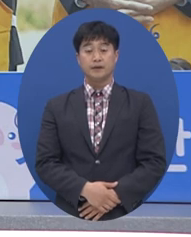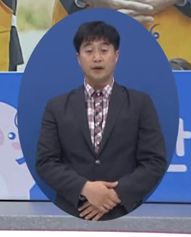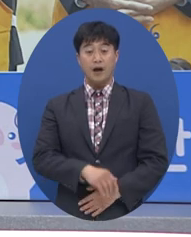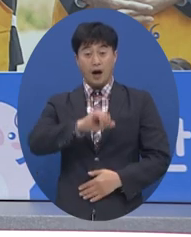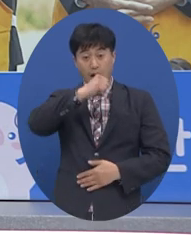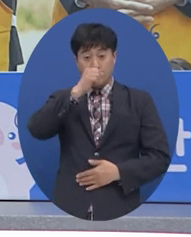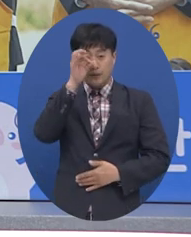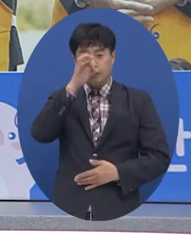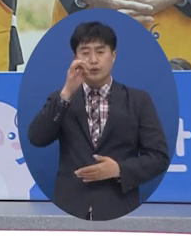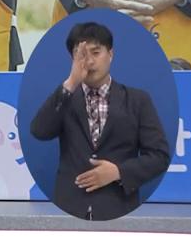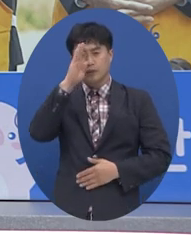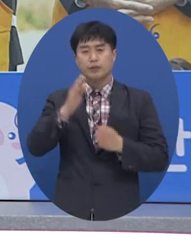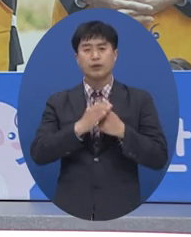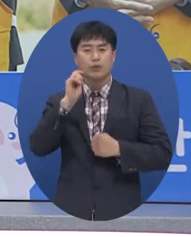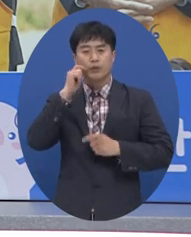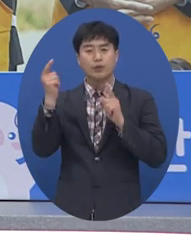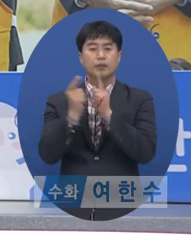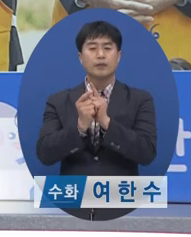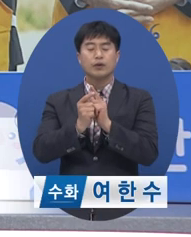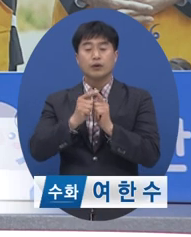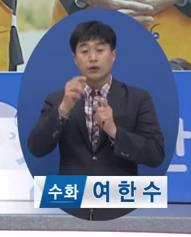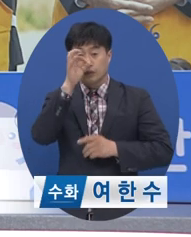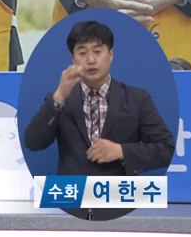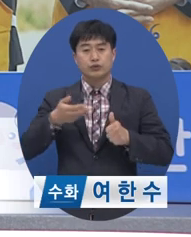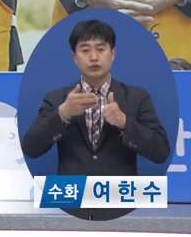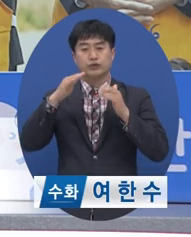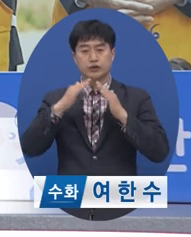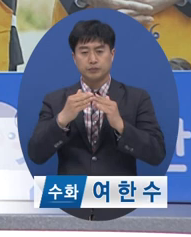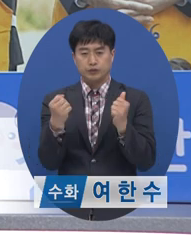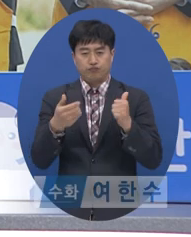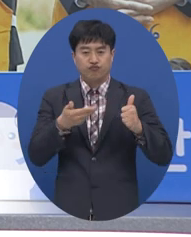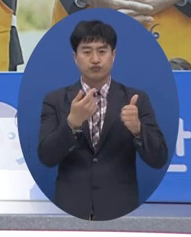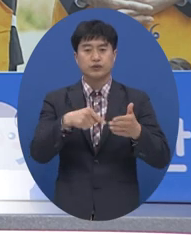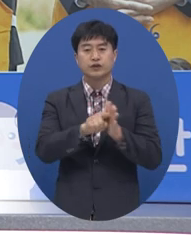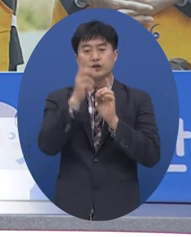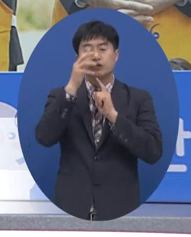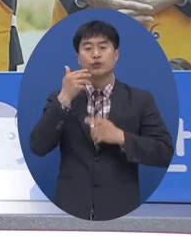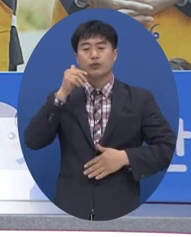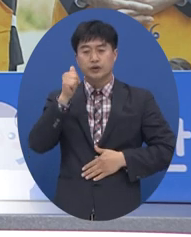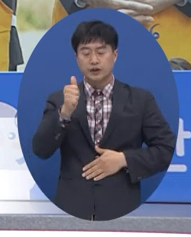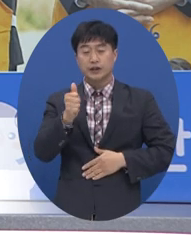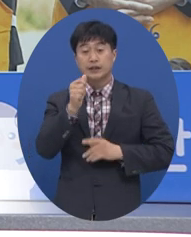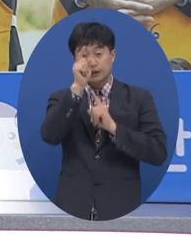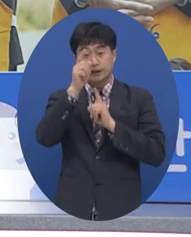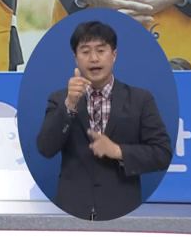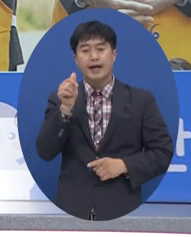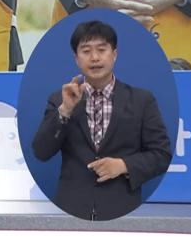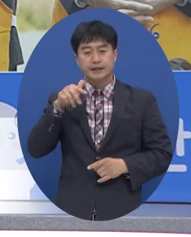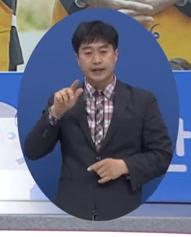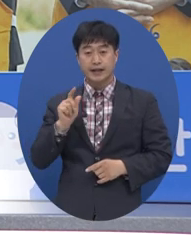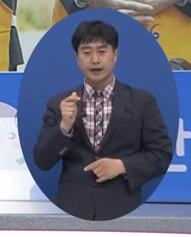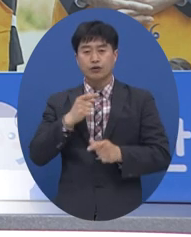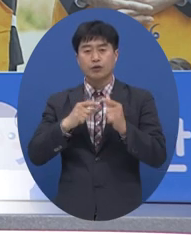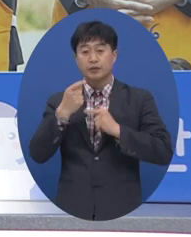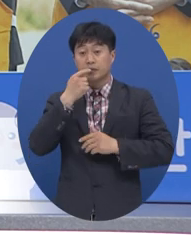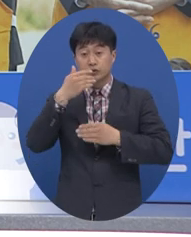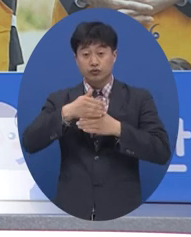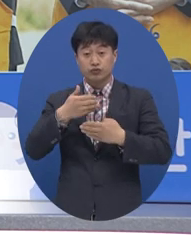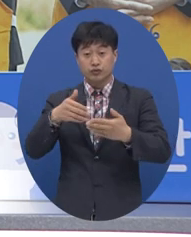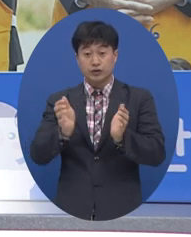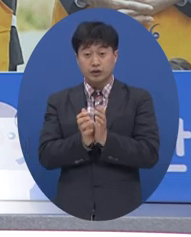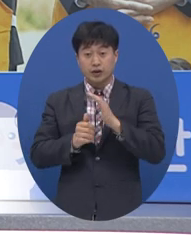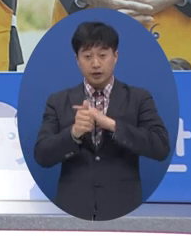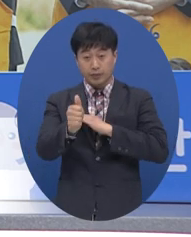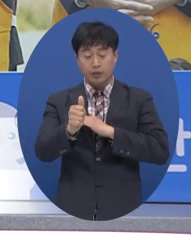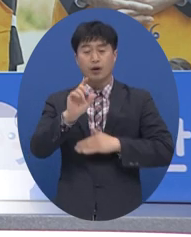아프리카 돼지열병으로 어려움을 겪는 양돈농가의 힘을 불어넣기 위해 이재명 경기도지사와 이해찬 더불어민주당 대표가 일일 한돈